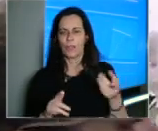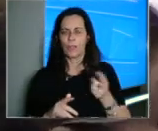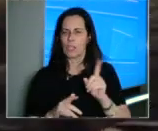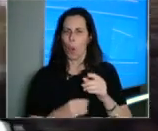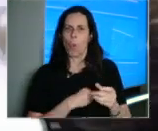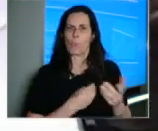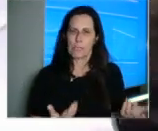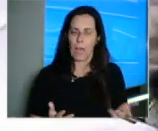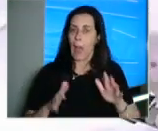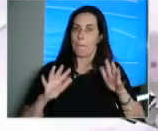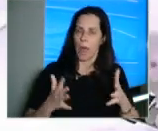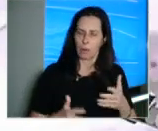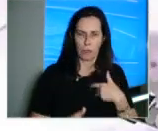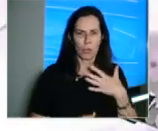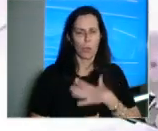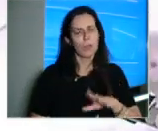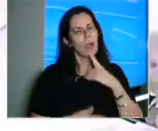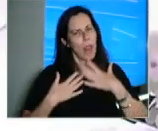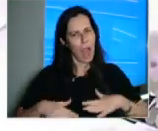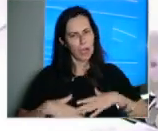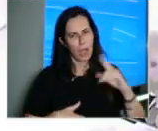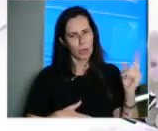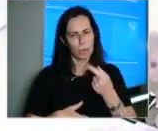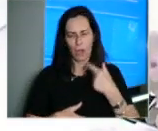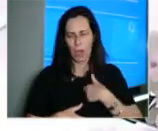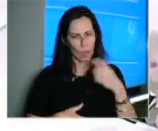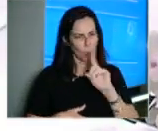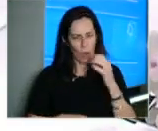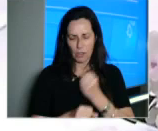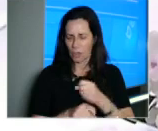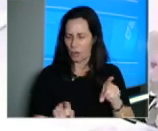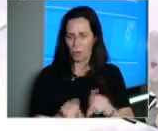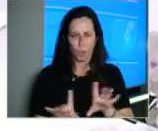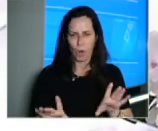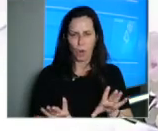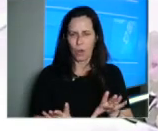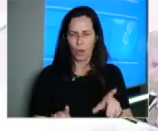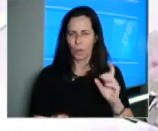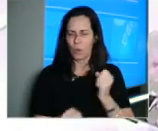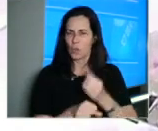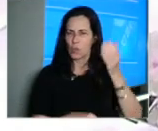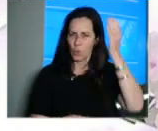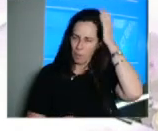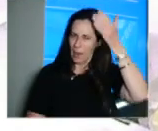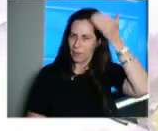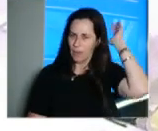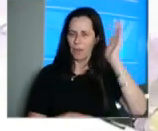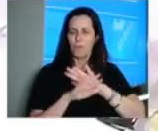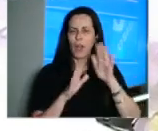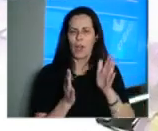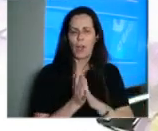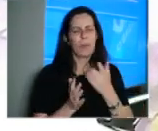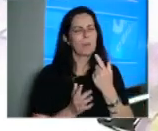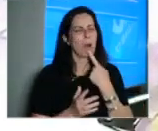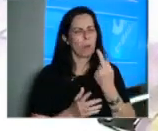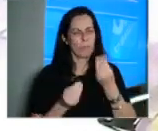מוסרי, לפחד. אני רוצה קודם כל להרגיע את כולם. אנחנו לא ננהג כמו שלפיד ובנט נהגו, שהכל היה בשיח של